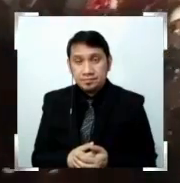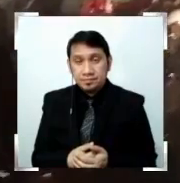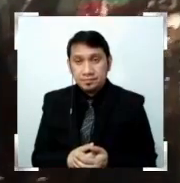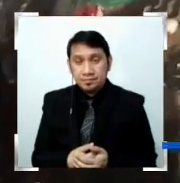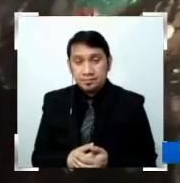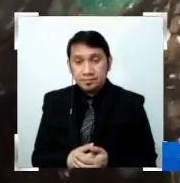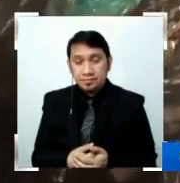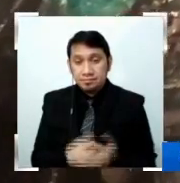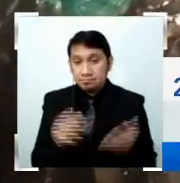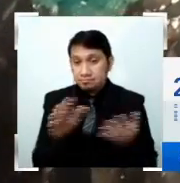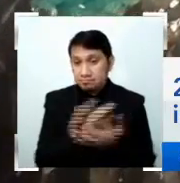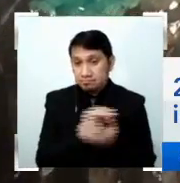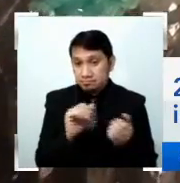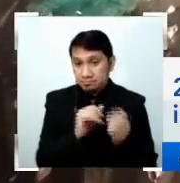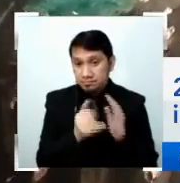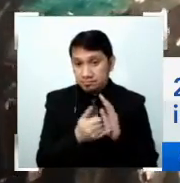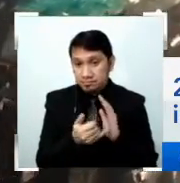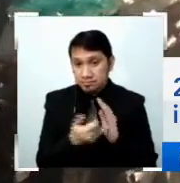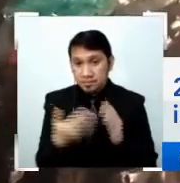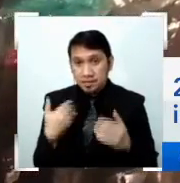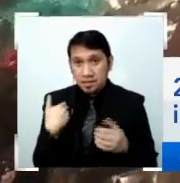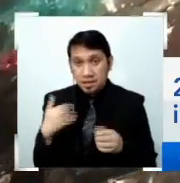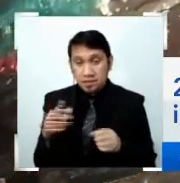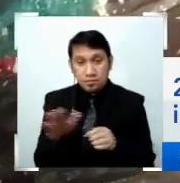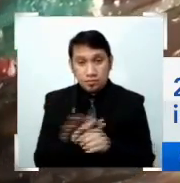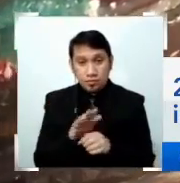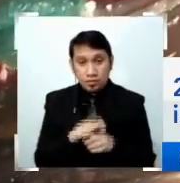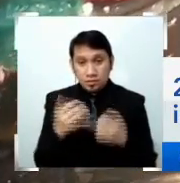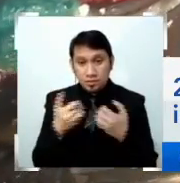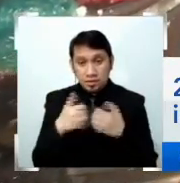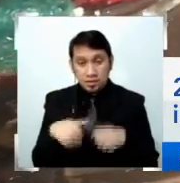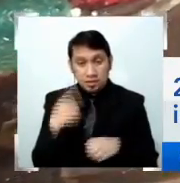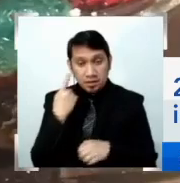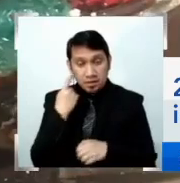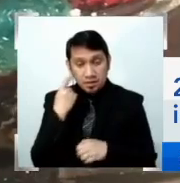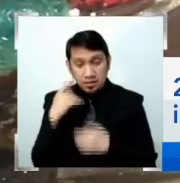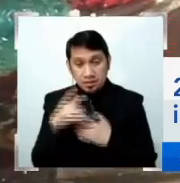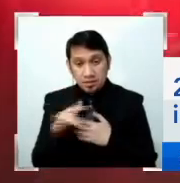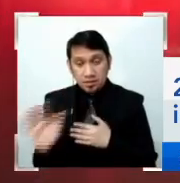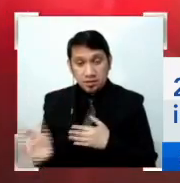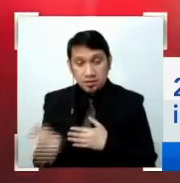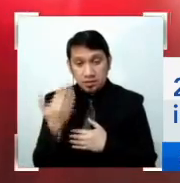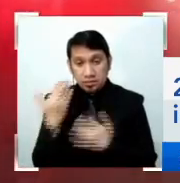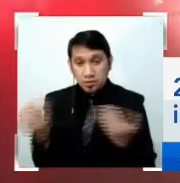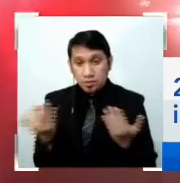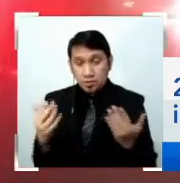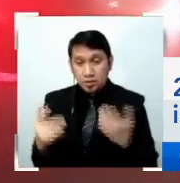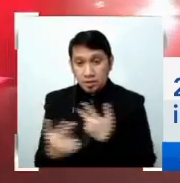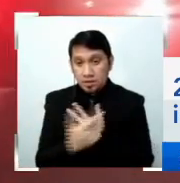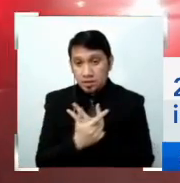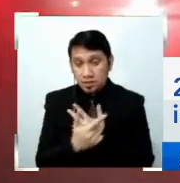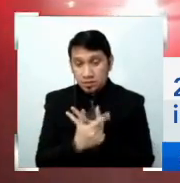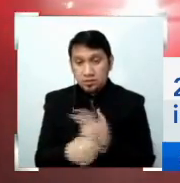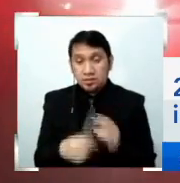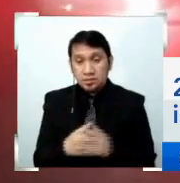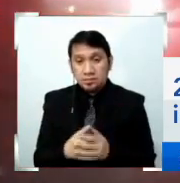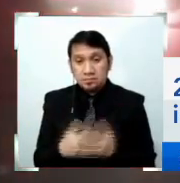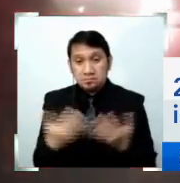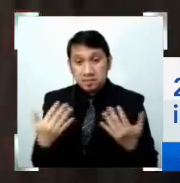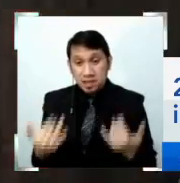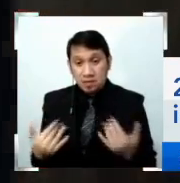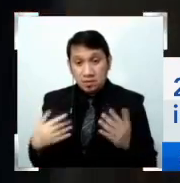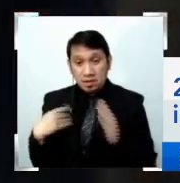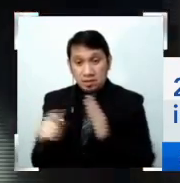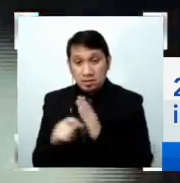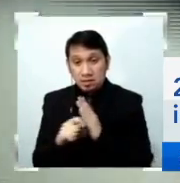Wasak ang jeepney ito na puno ng mga itlog kaninang madaling araw sa SLEX northbound sa Cabuyao, Laguna matapos mabangga ng isang parating na